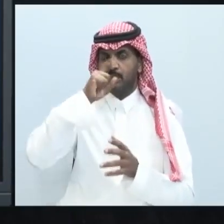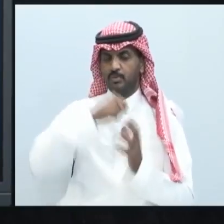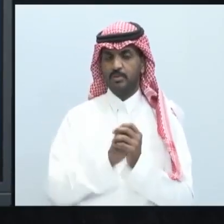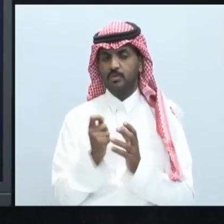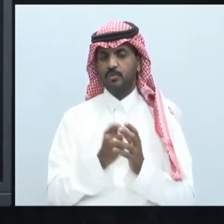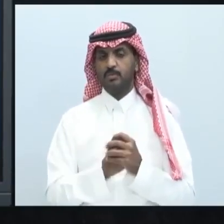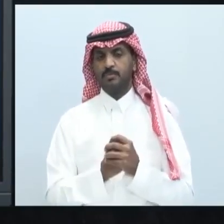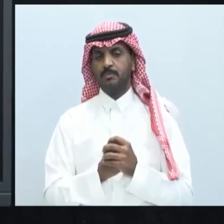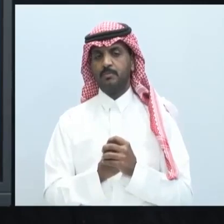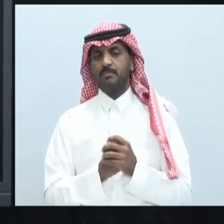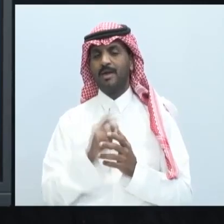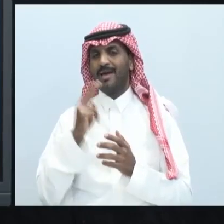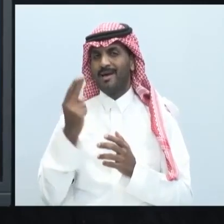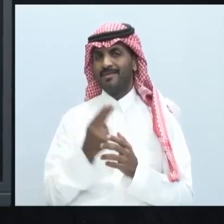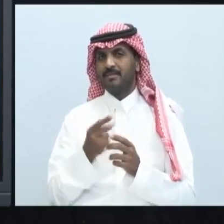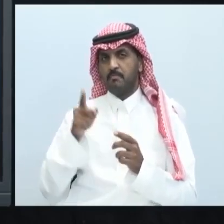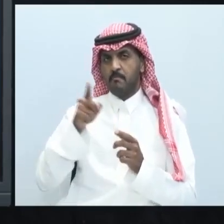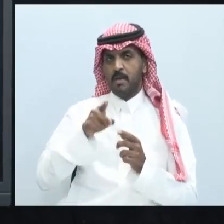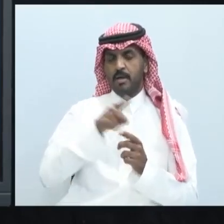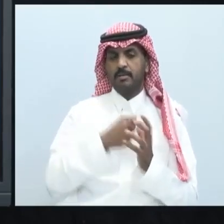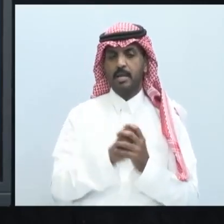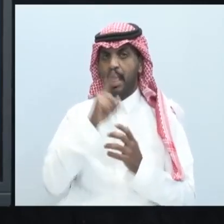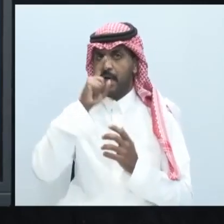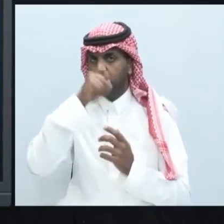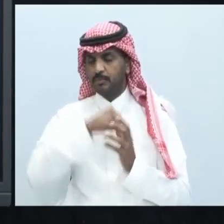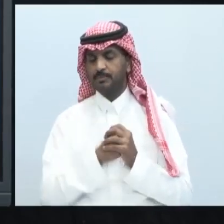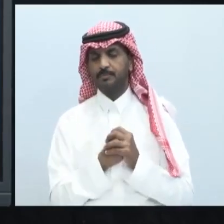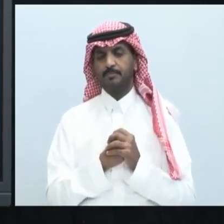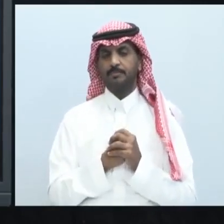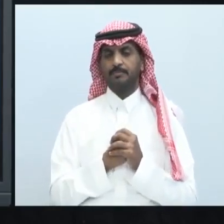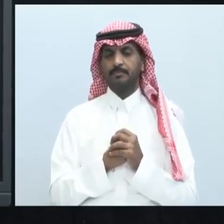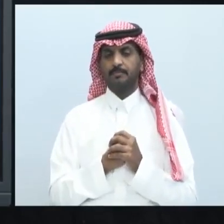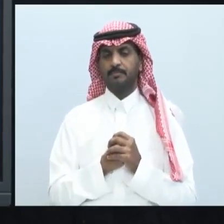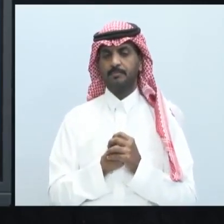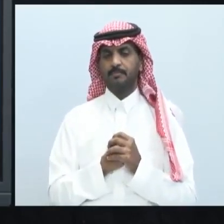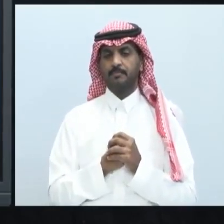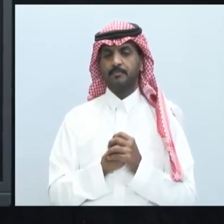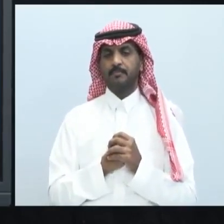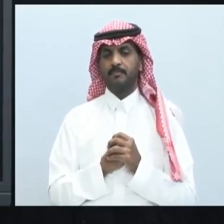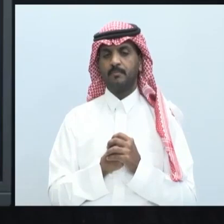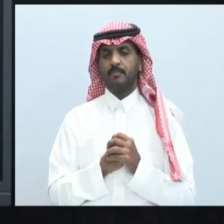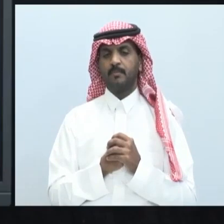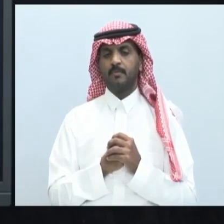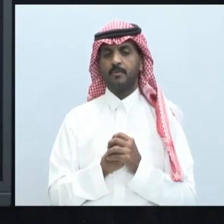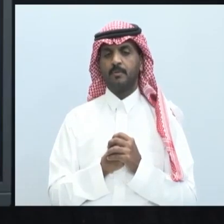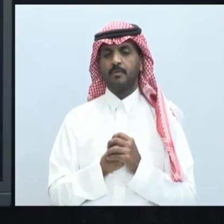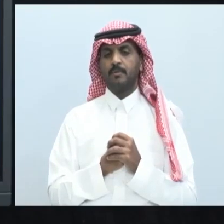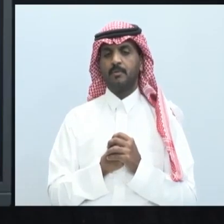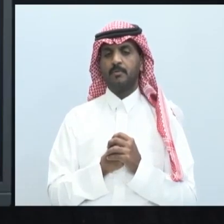يكتب بخط ماذا لابد ان يكتب بخط ماذا اما بالنسبه